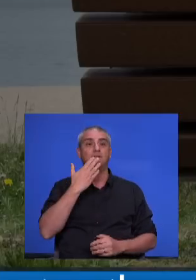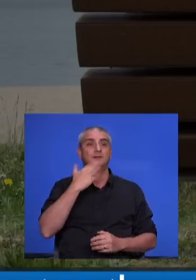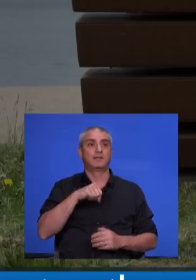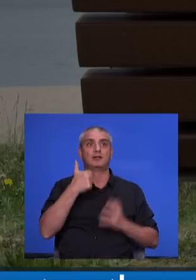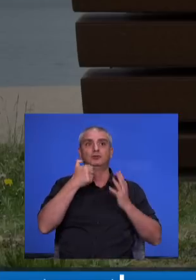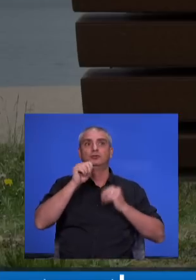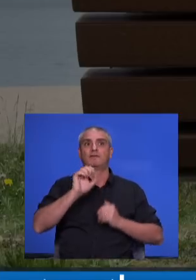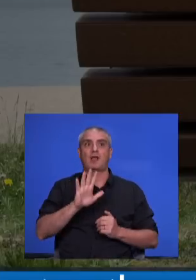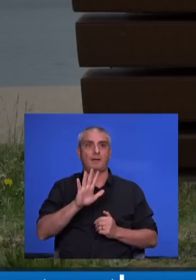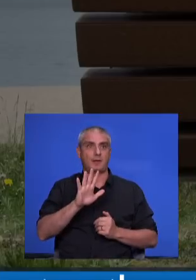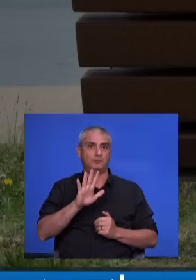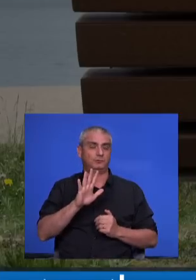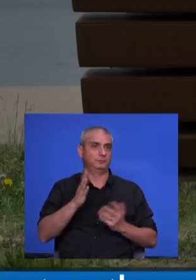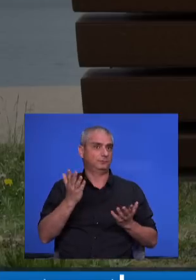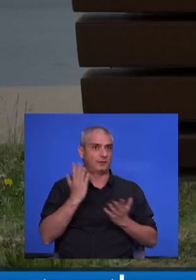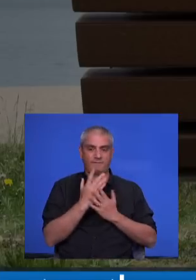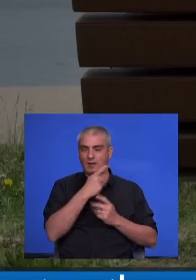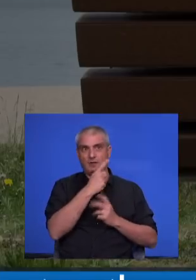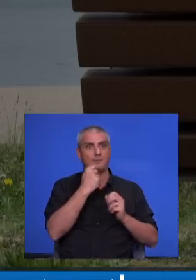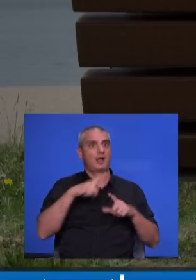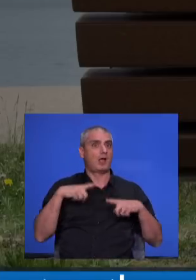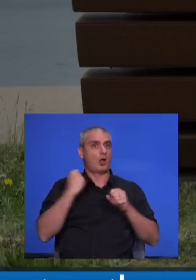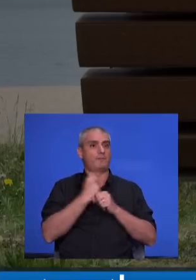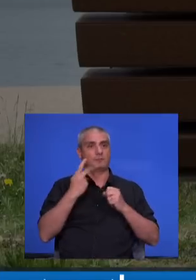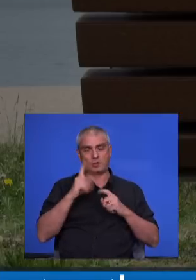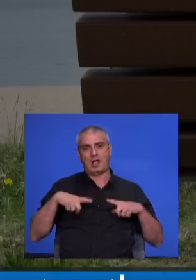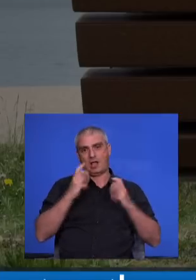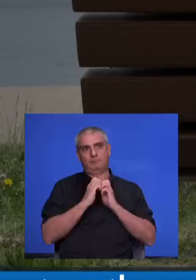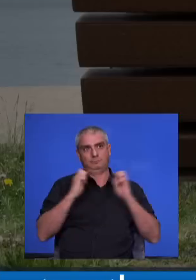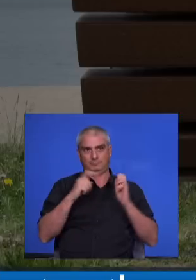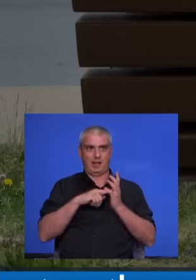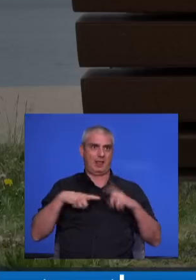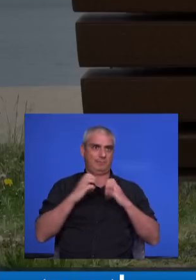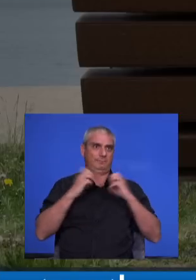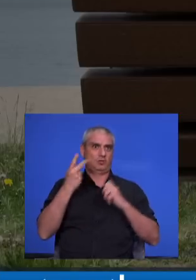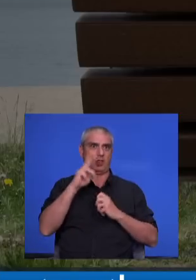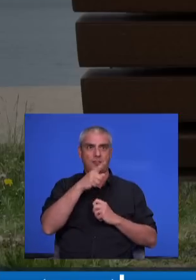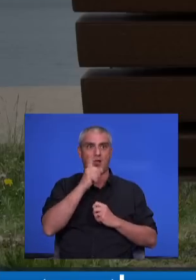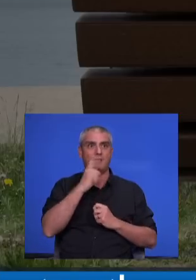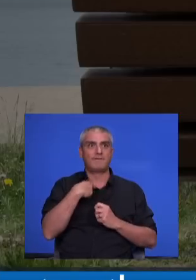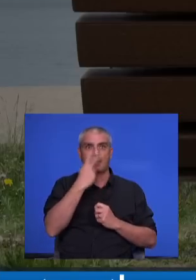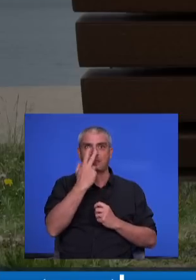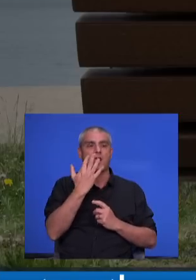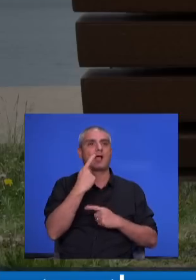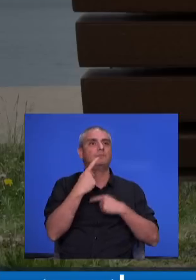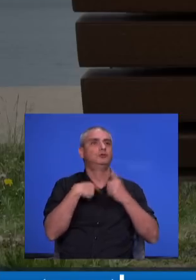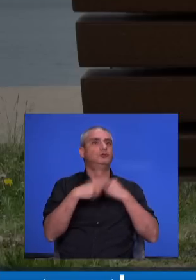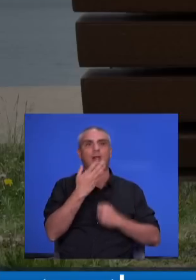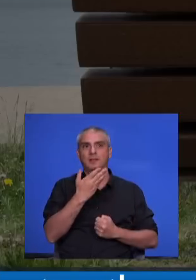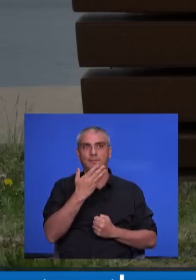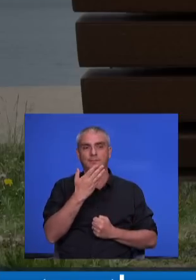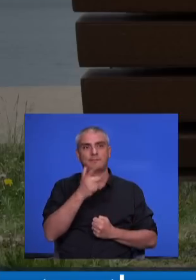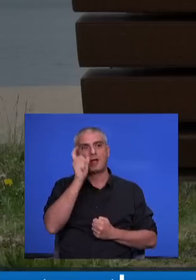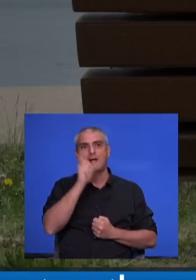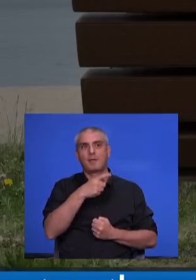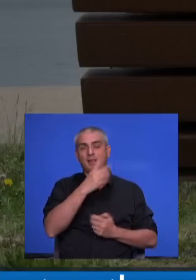65, כלומר הם עובדים פחות, הם חיים יותר כי תוחלת החיים עלתה, ובשקף הבא נראה בעצם כמה שנים מבלה אדם